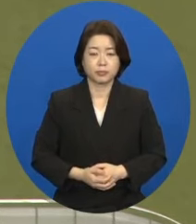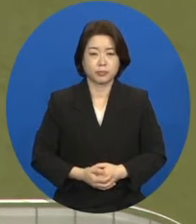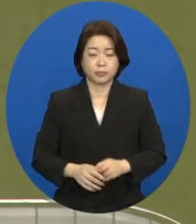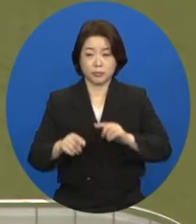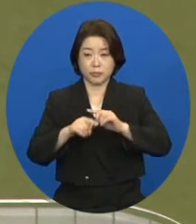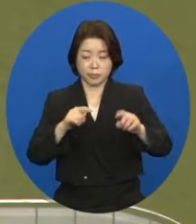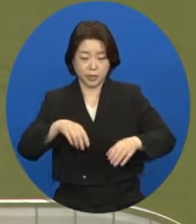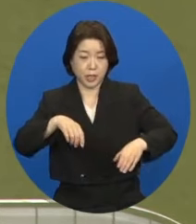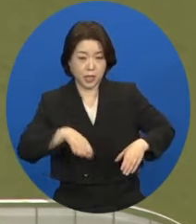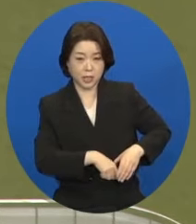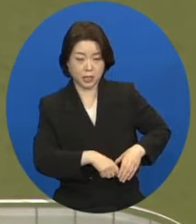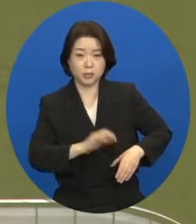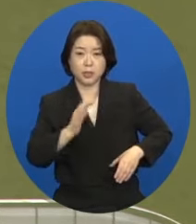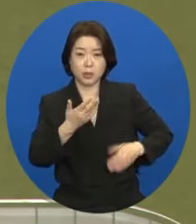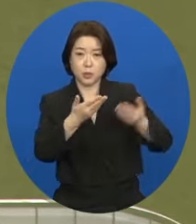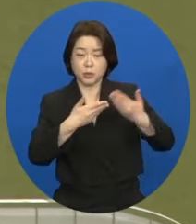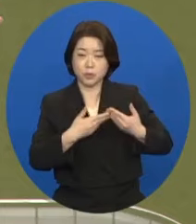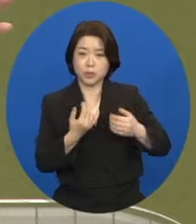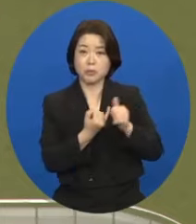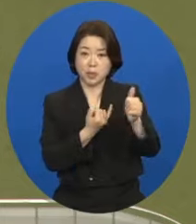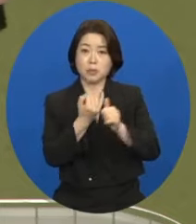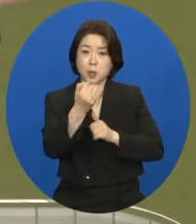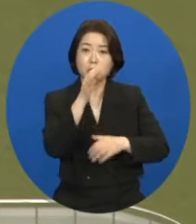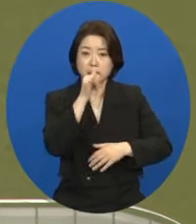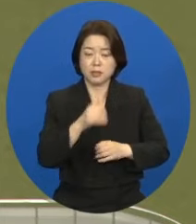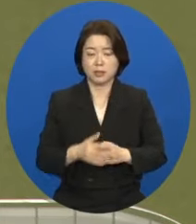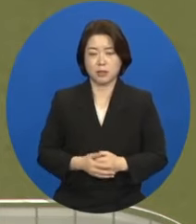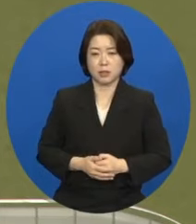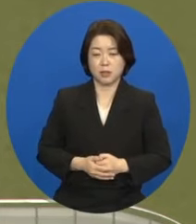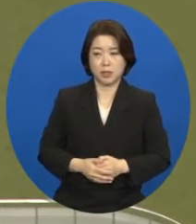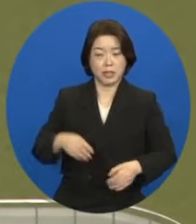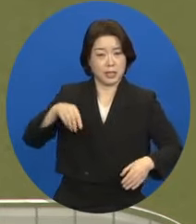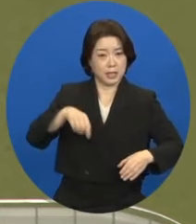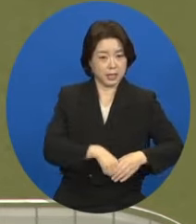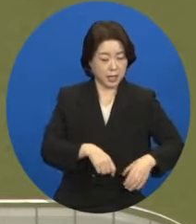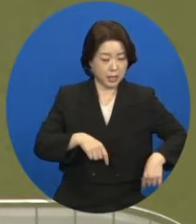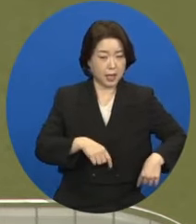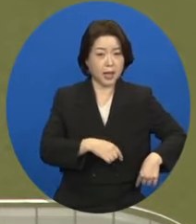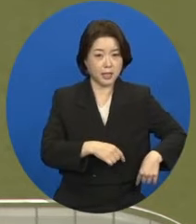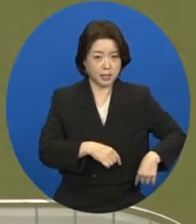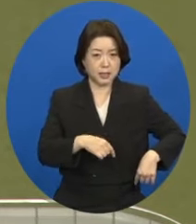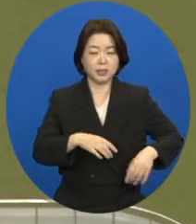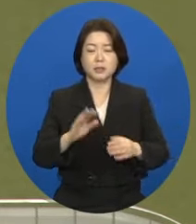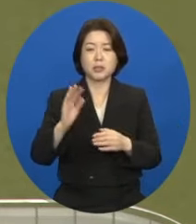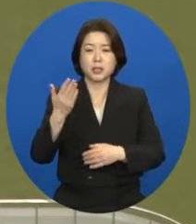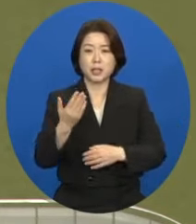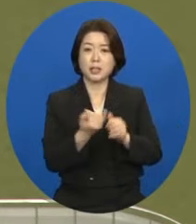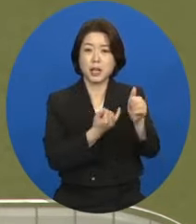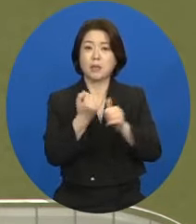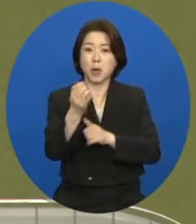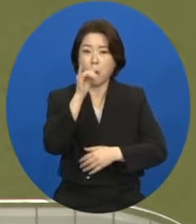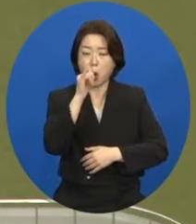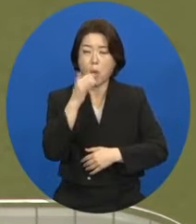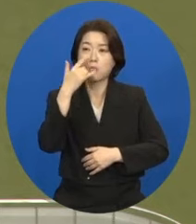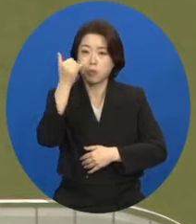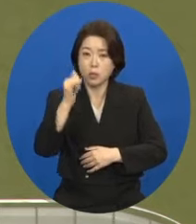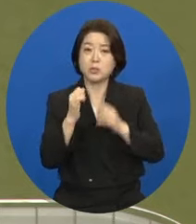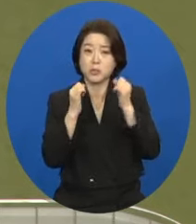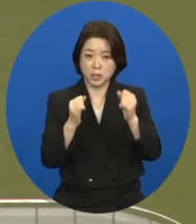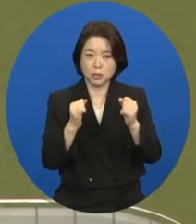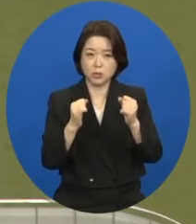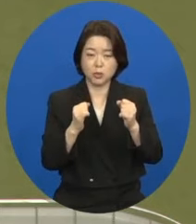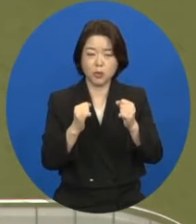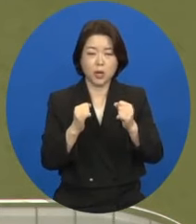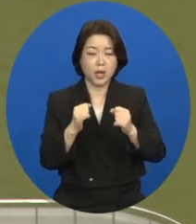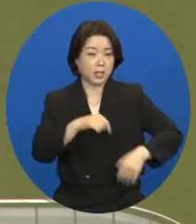칼집이 되어주는 아내가 있죠. 배우자가 있죠. 칼집이 되어주는 남편이 있죠. 칼집이 되어주시는 부모님이 계시고요.